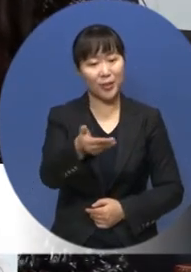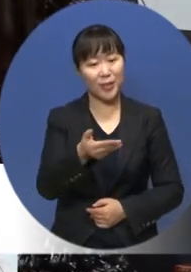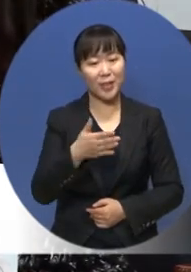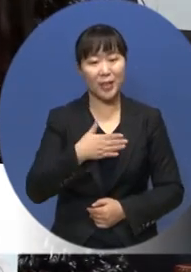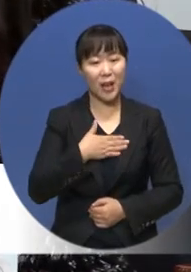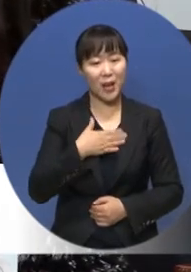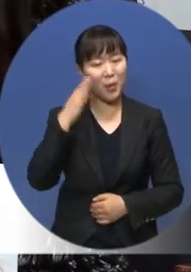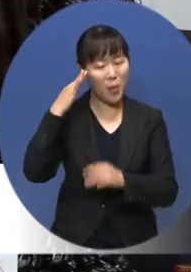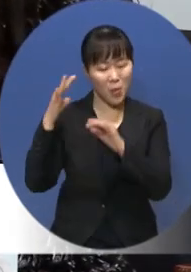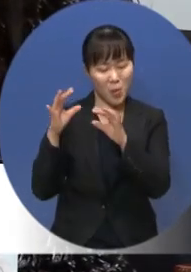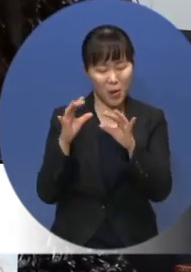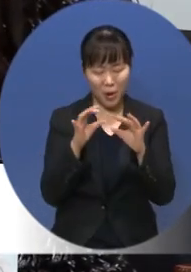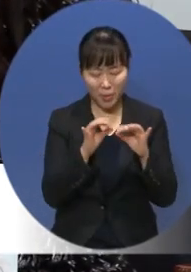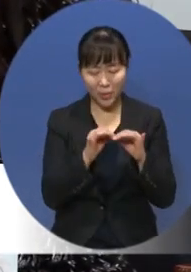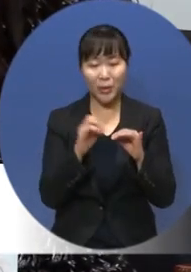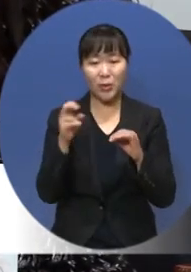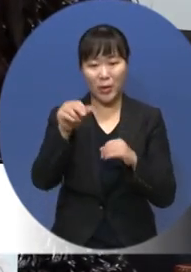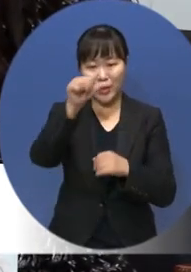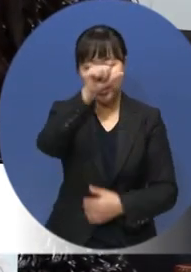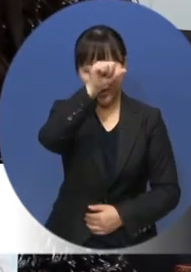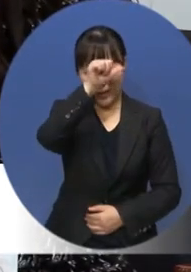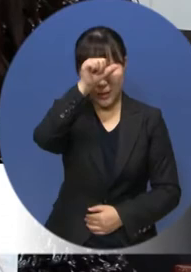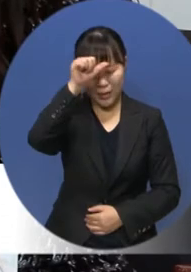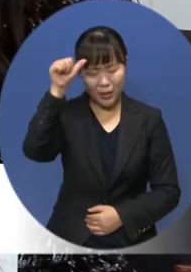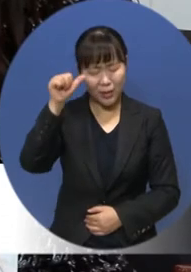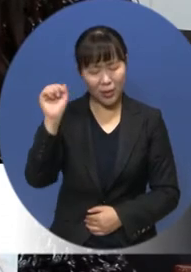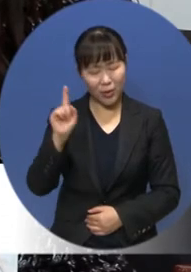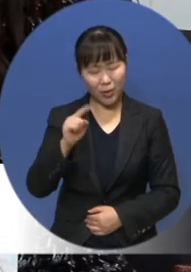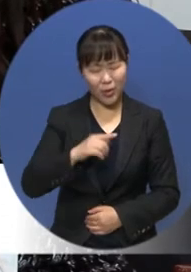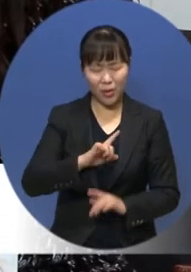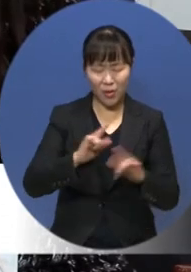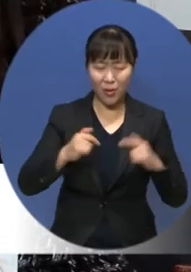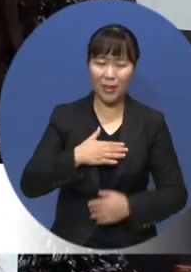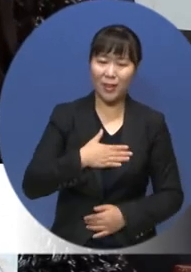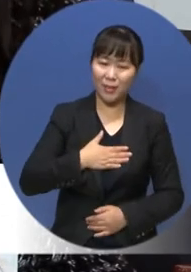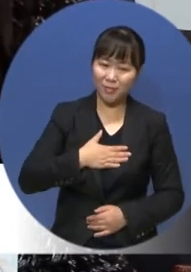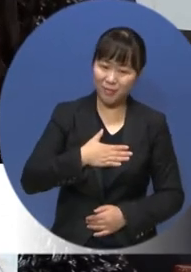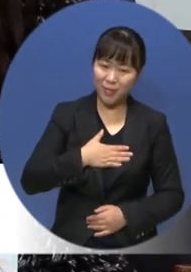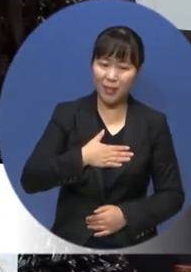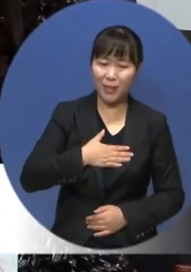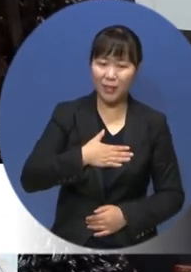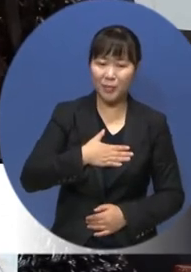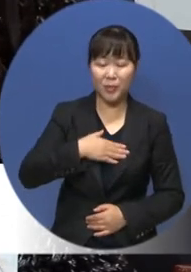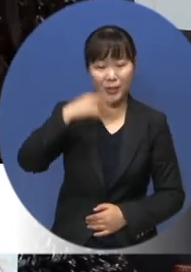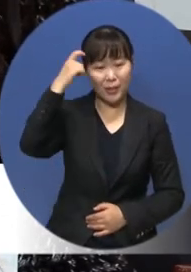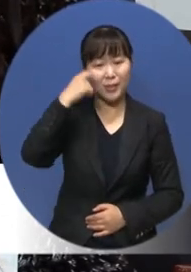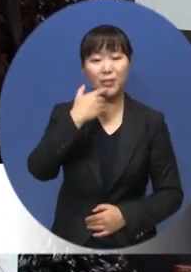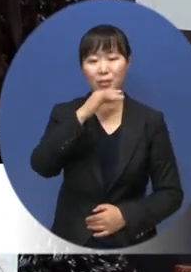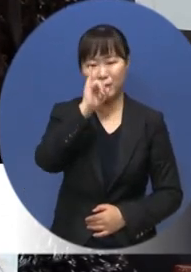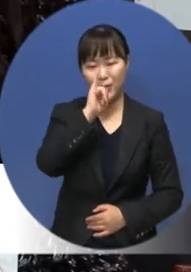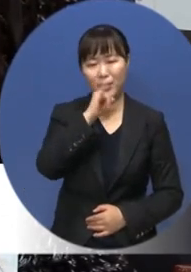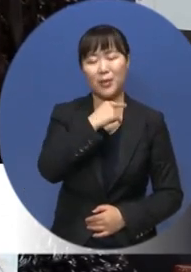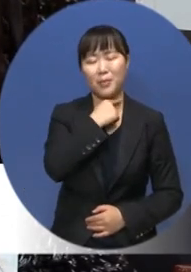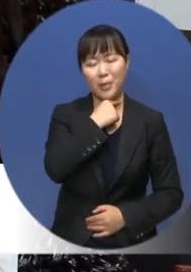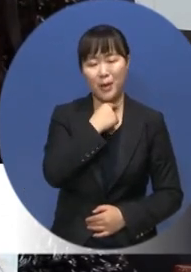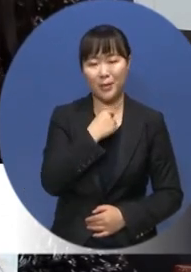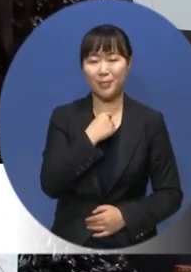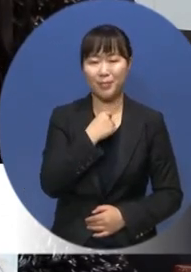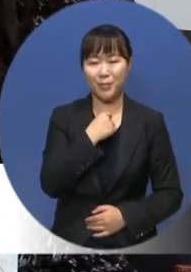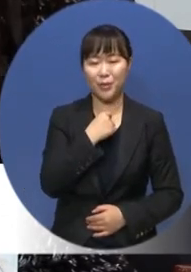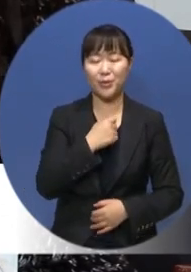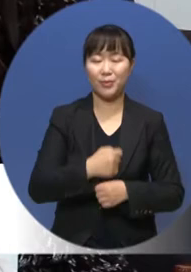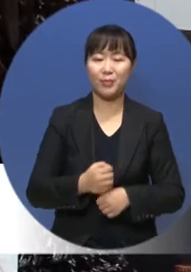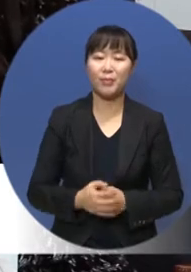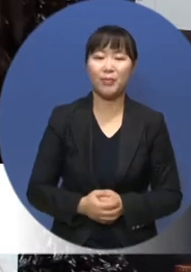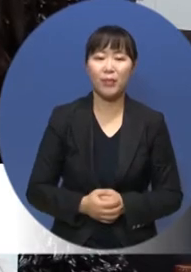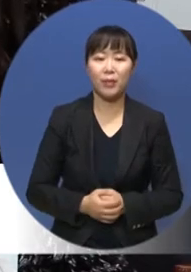저와 같이 공감을 하시고 어떤 인생의 희노애락 이걸 함께 느낄 수 있으면 하는 바람으로 작업을